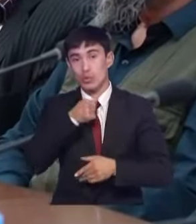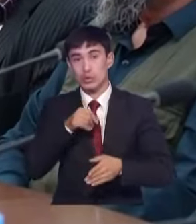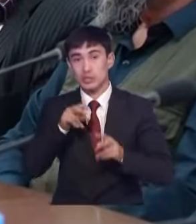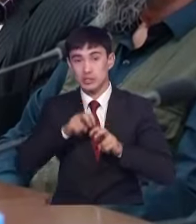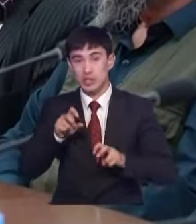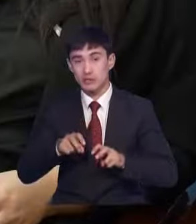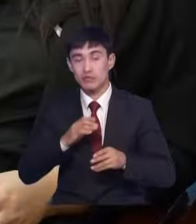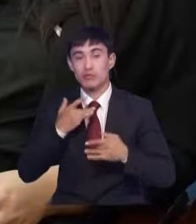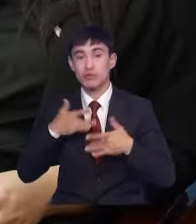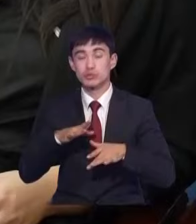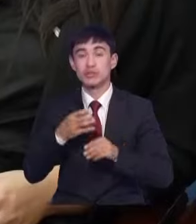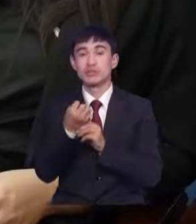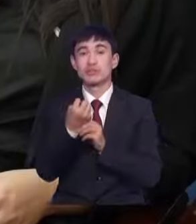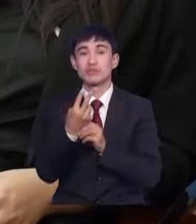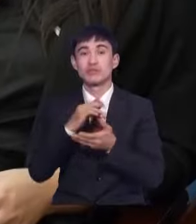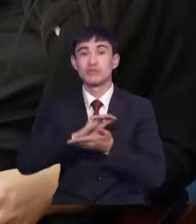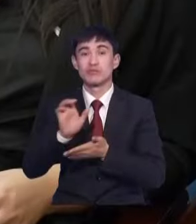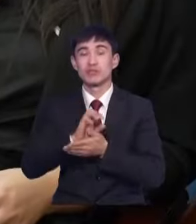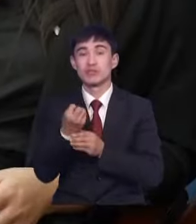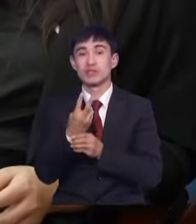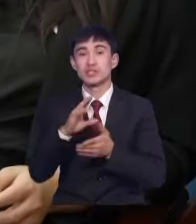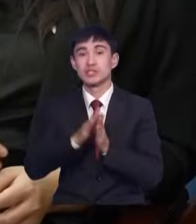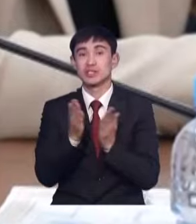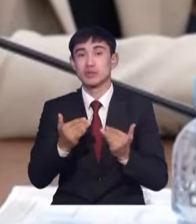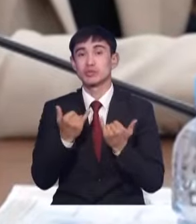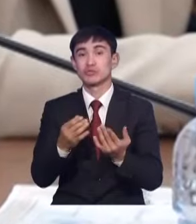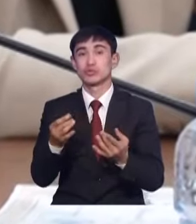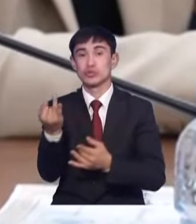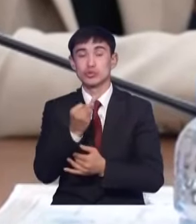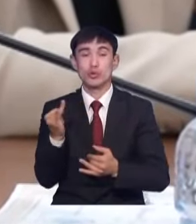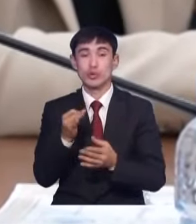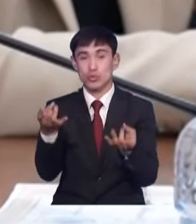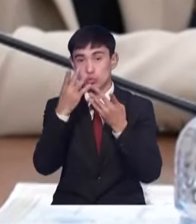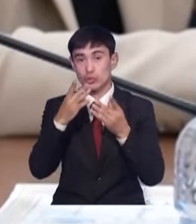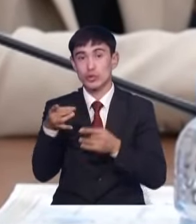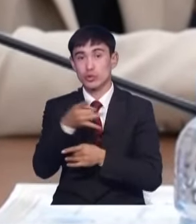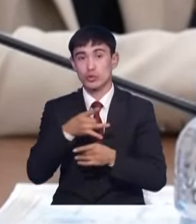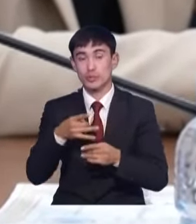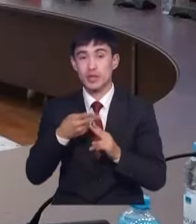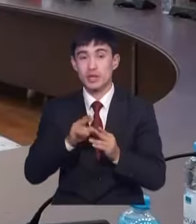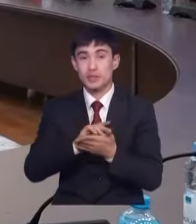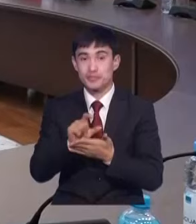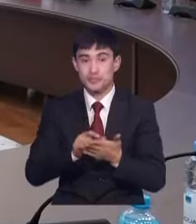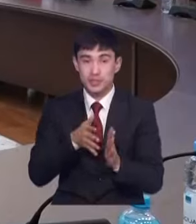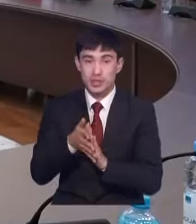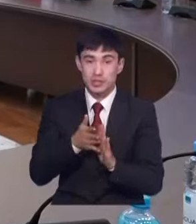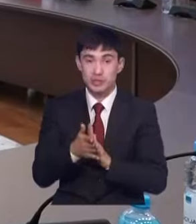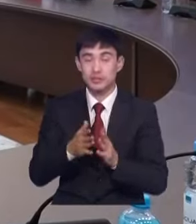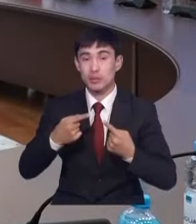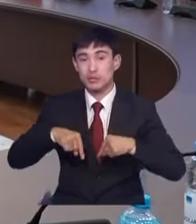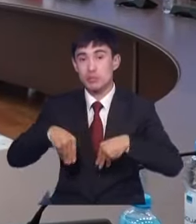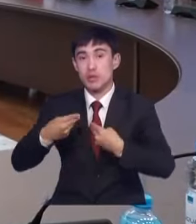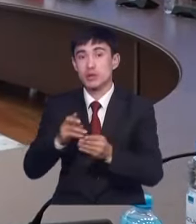исследователи выпустили 12 книг посвящённых истории и культуре региона эти произведения были тщательно изучены обобщены и